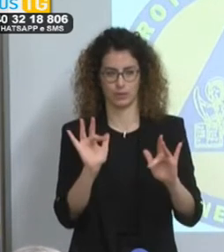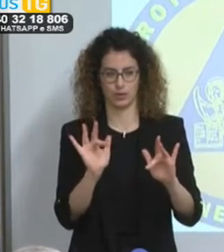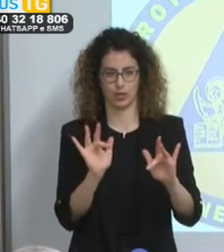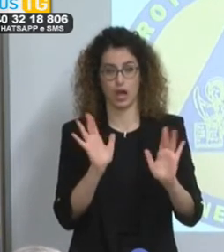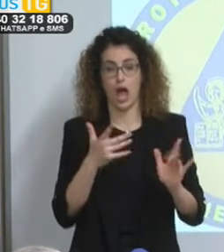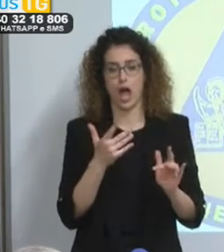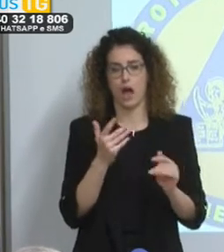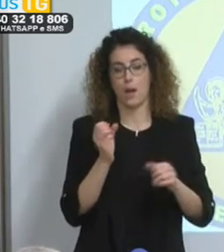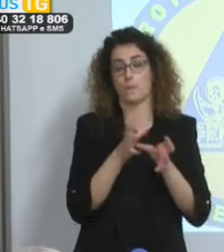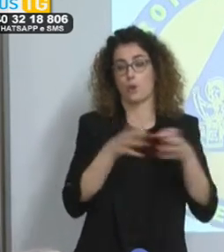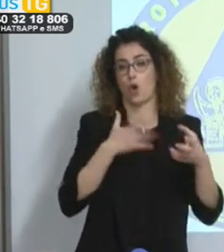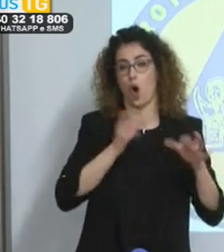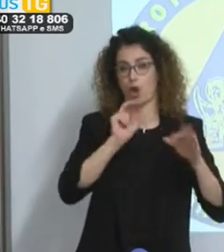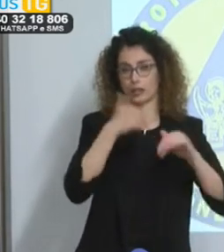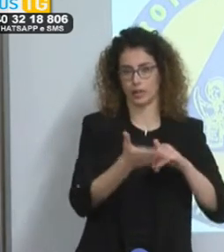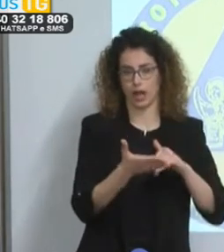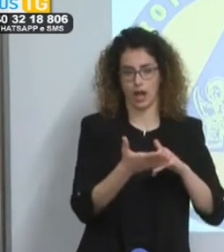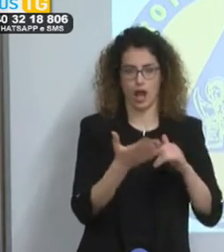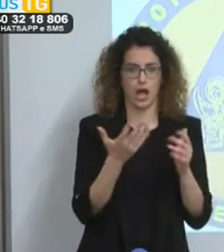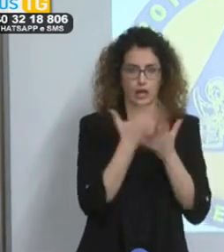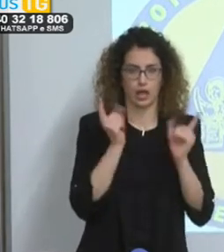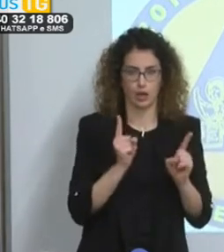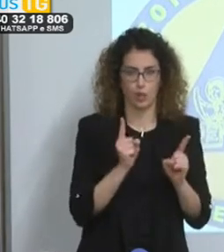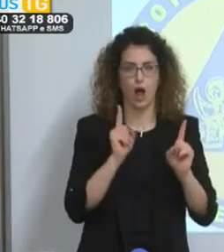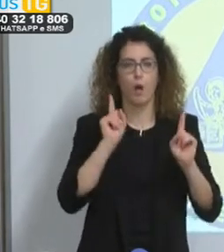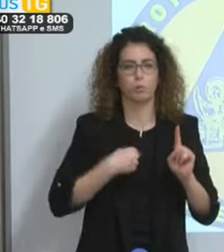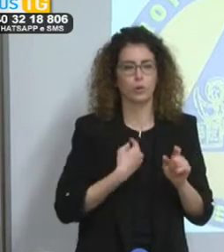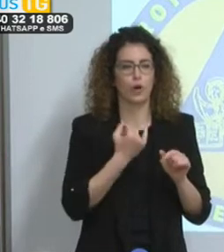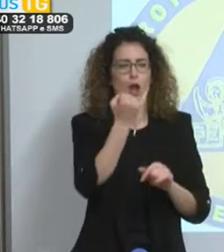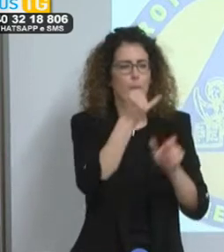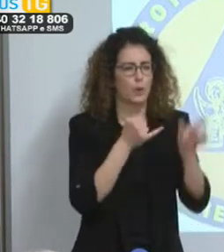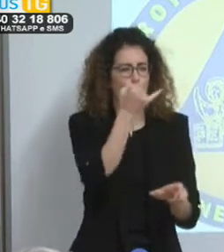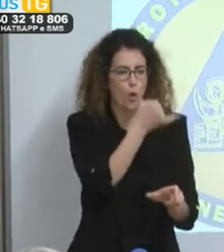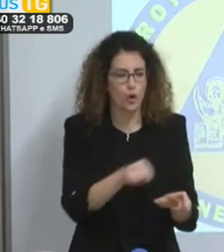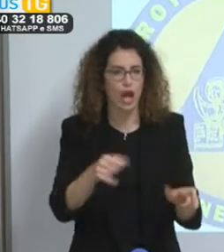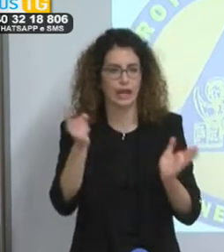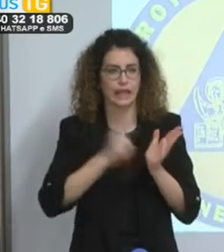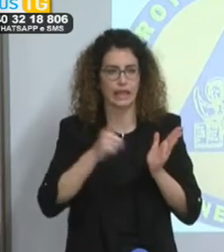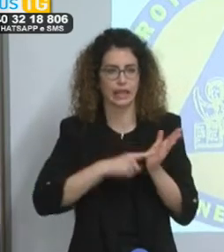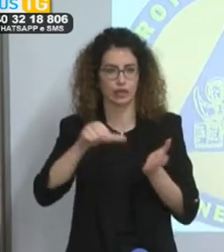scuderia, che anche l'ultimo ha sempre diritto a presentarsi in un centro vaccinale.